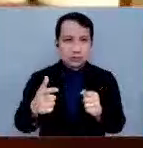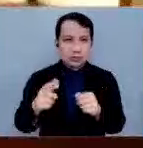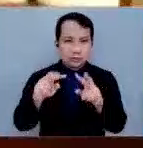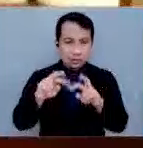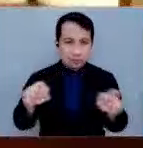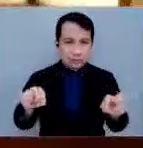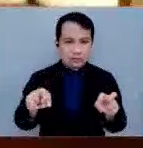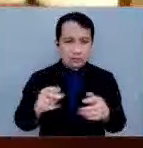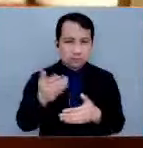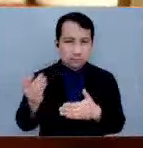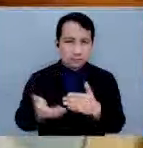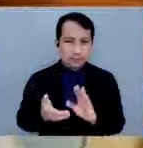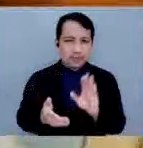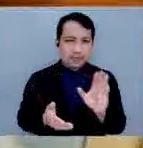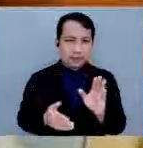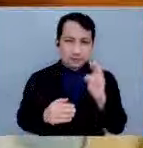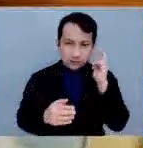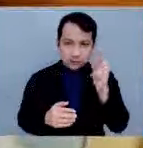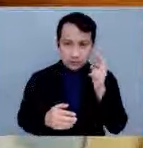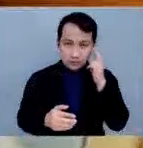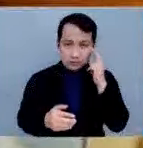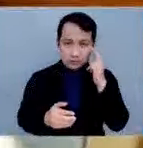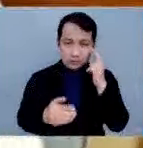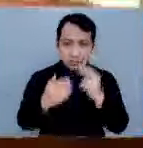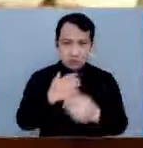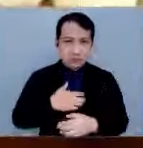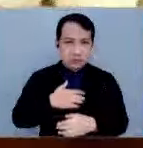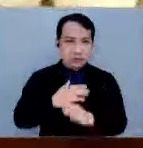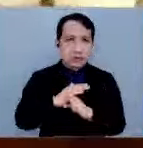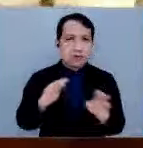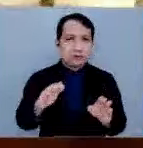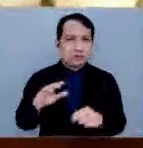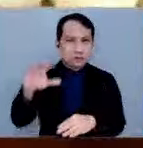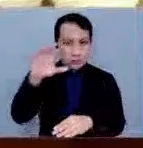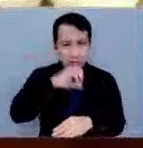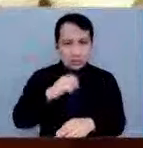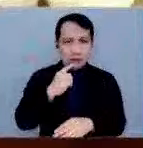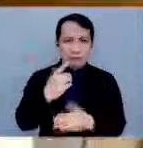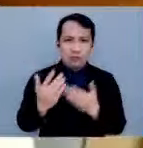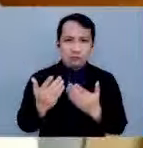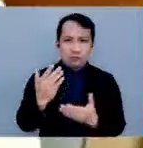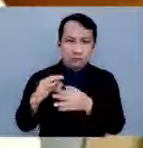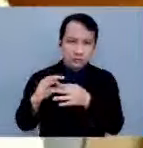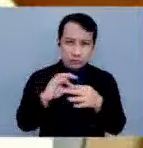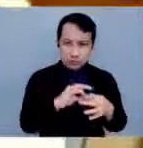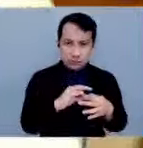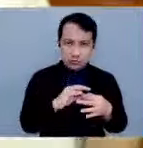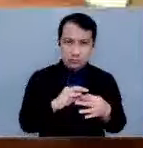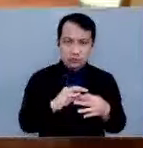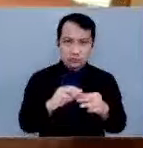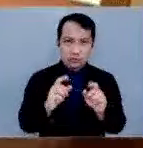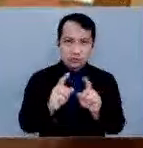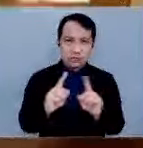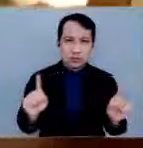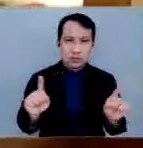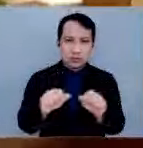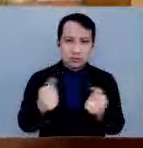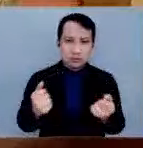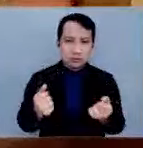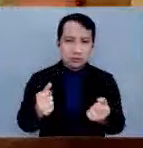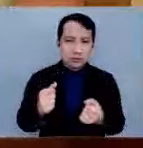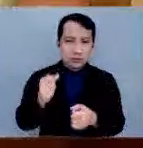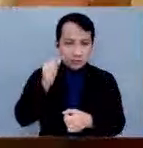Christy Fermin ang dahilan ng reklamo, pero hinala ng ilan. Posibleng may kinalaman ito sa breakup kamakailan. kakilan ni Sara